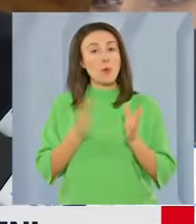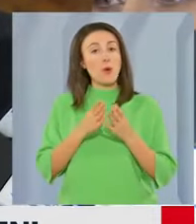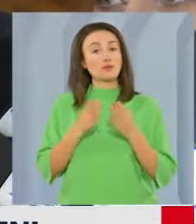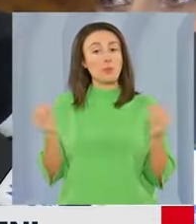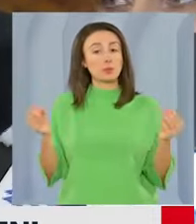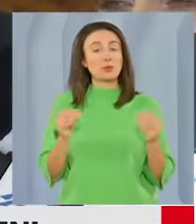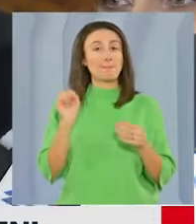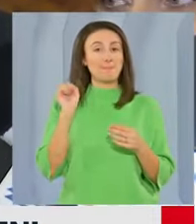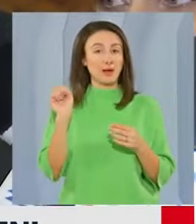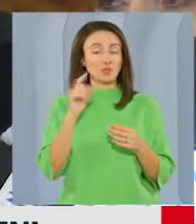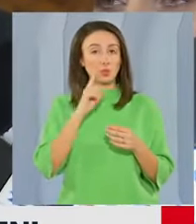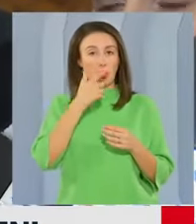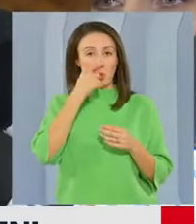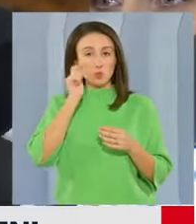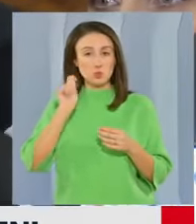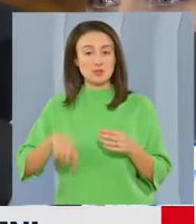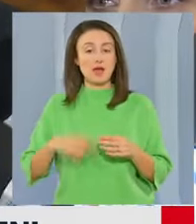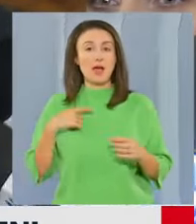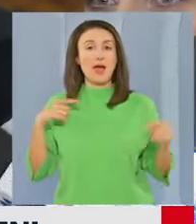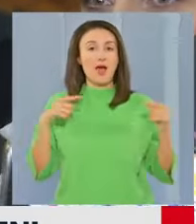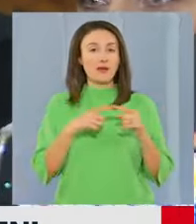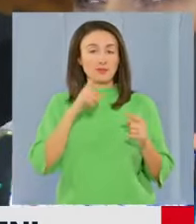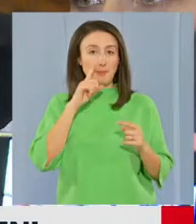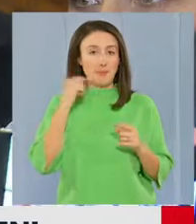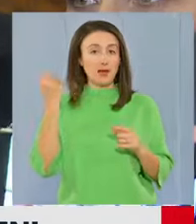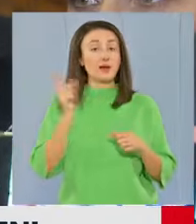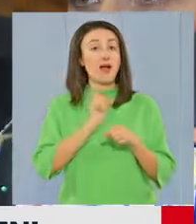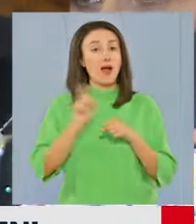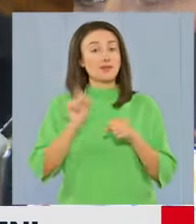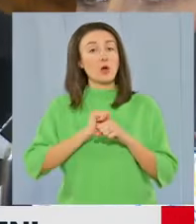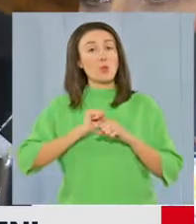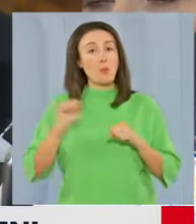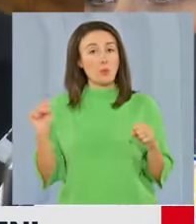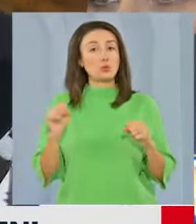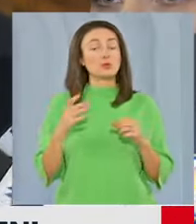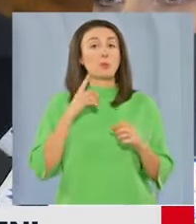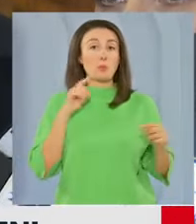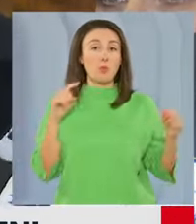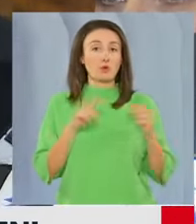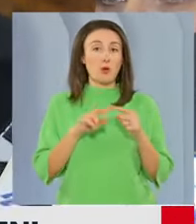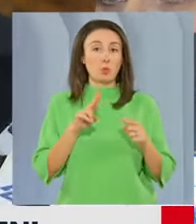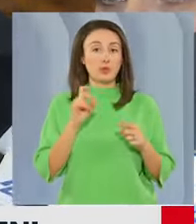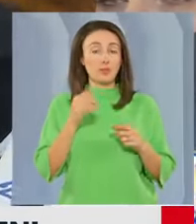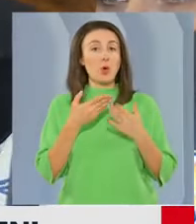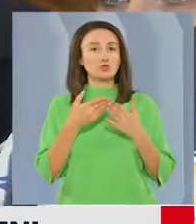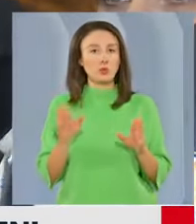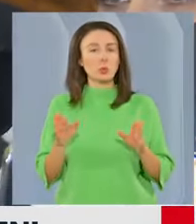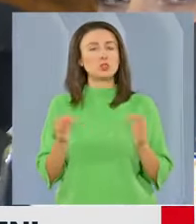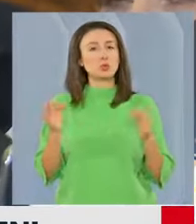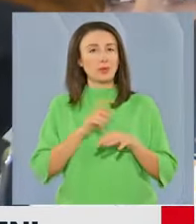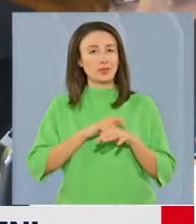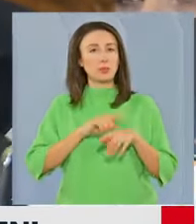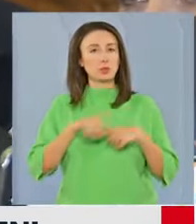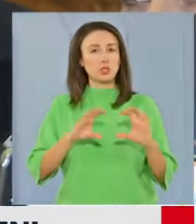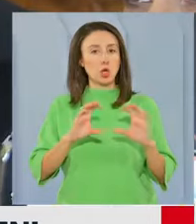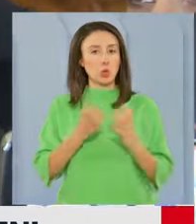partidul extremist renunțase la retorica antimaghiară. Atacurile tot mai dese la adresa UDMR au început la scurt timp după ce